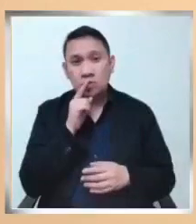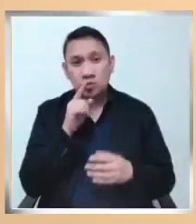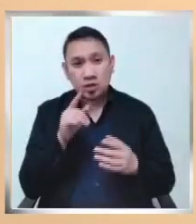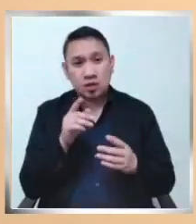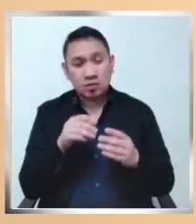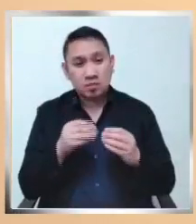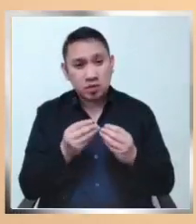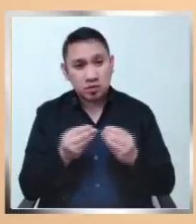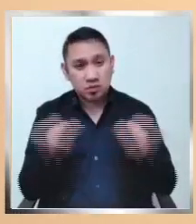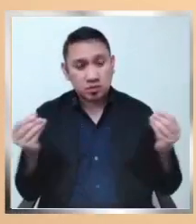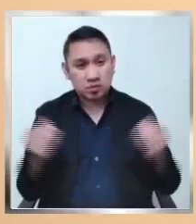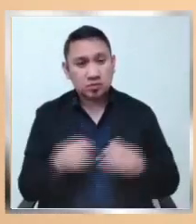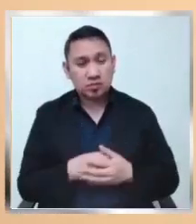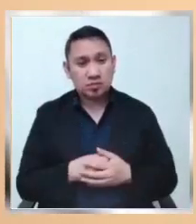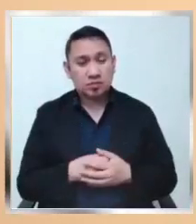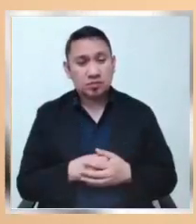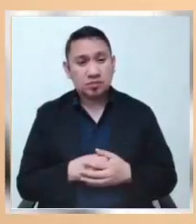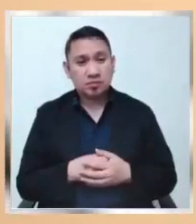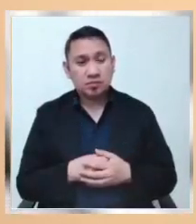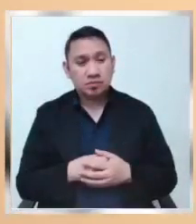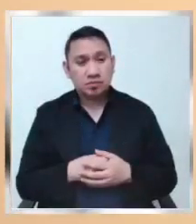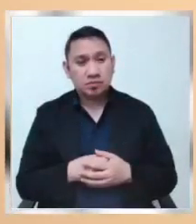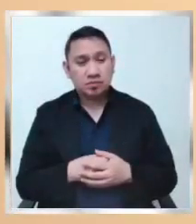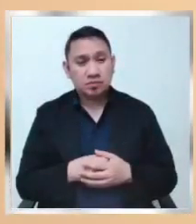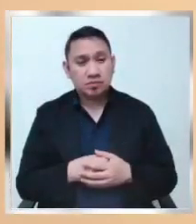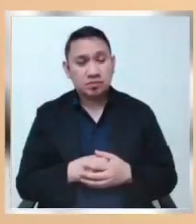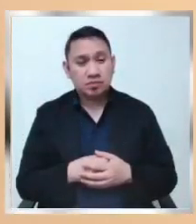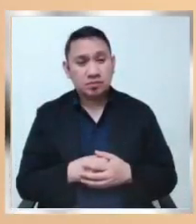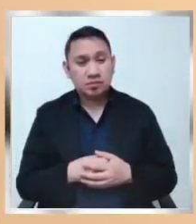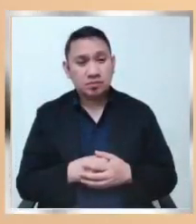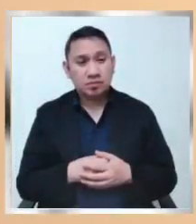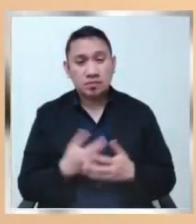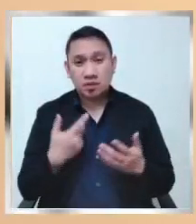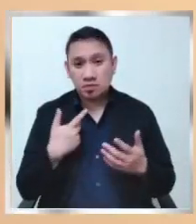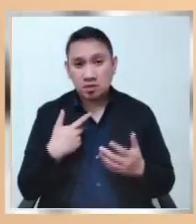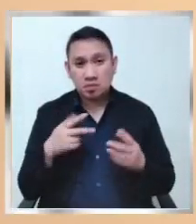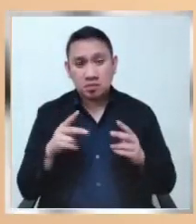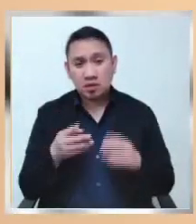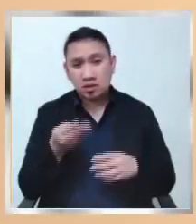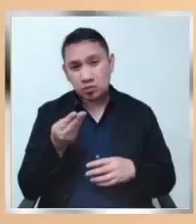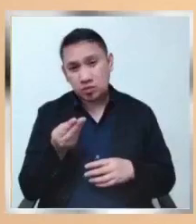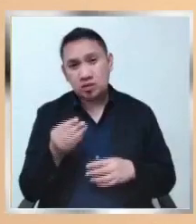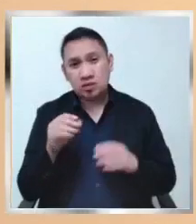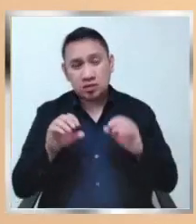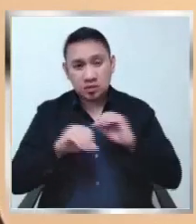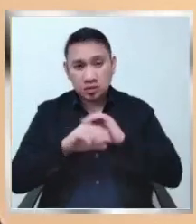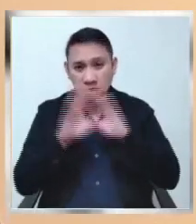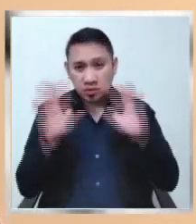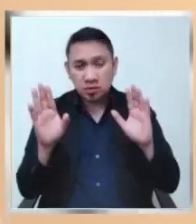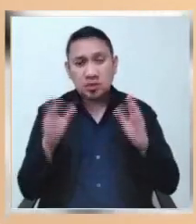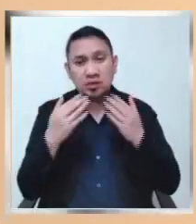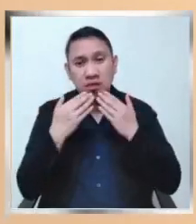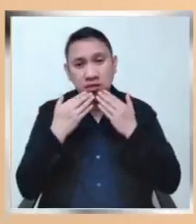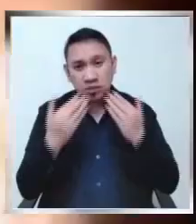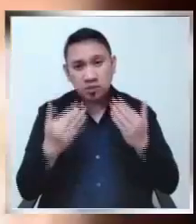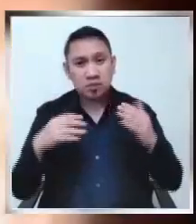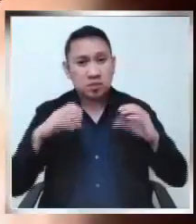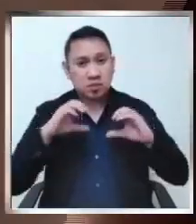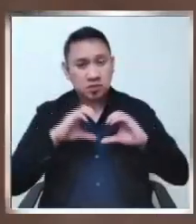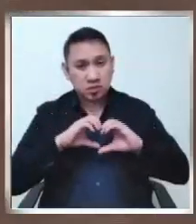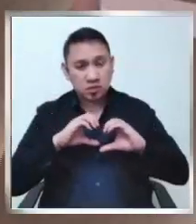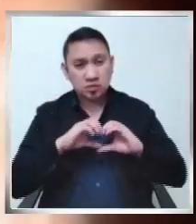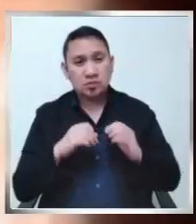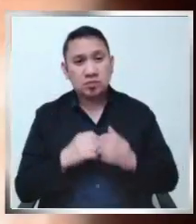improvement po Medyo lumiwanag na papasalamat ako lalo na sa GMA sa Kapuso Mo